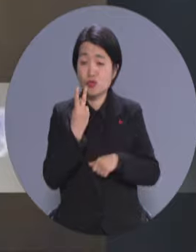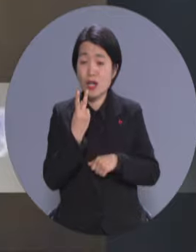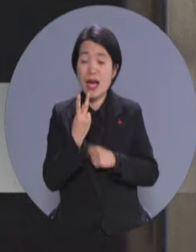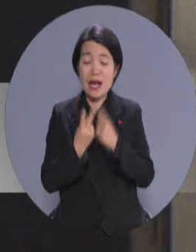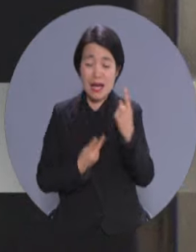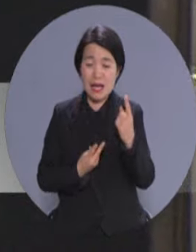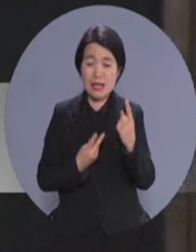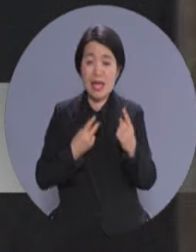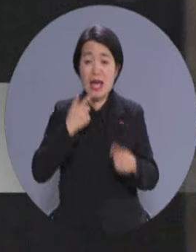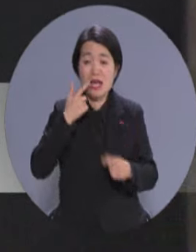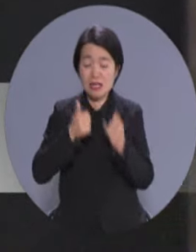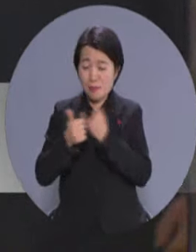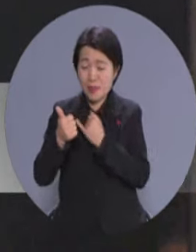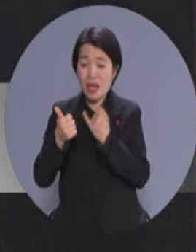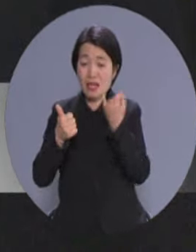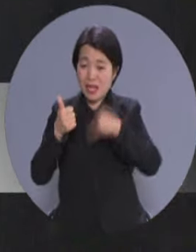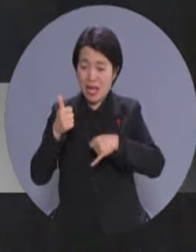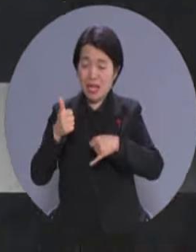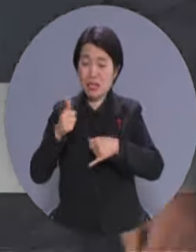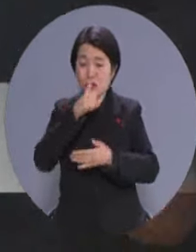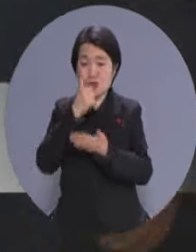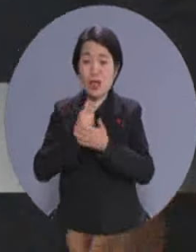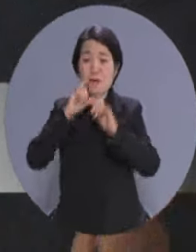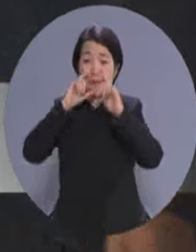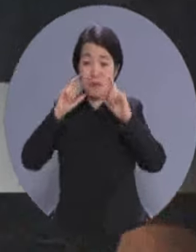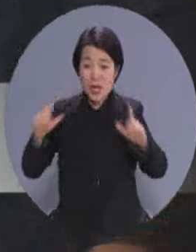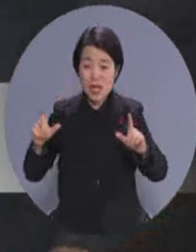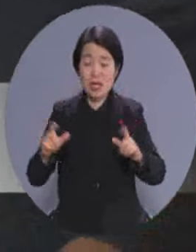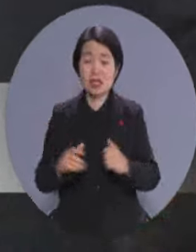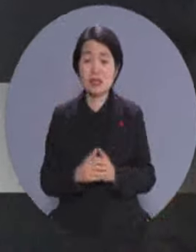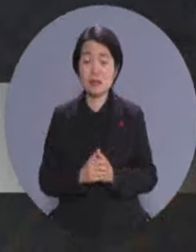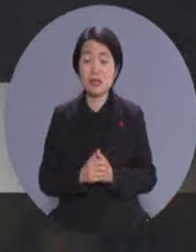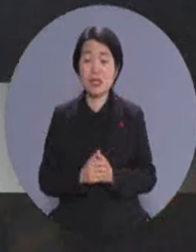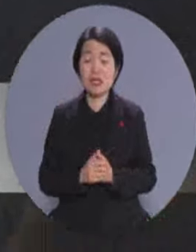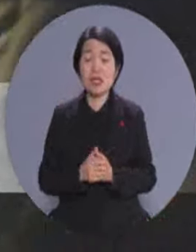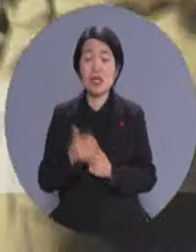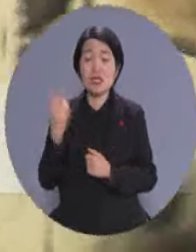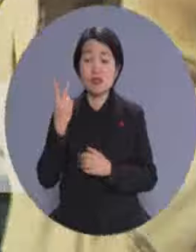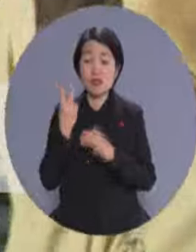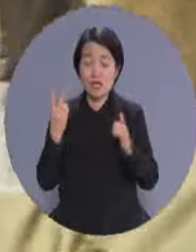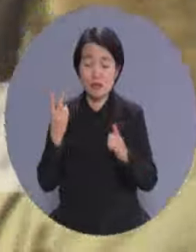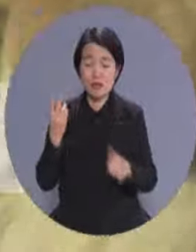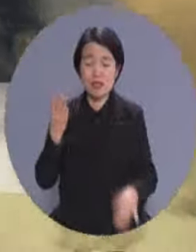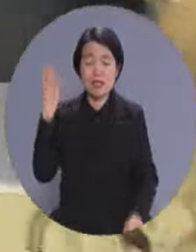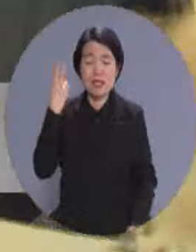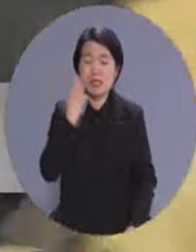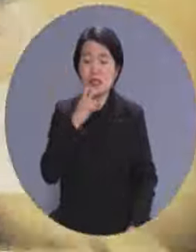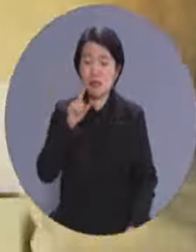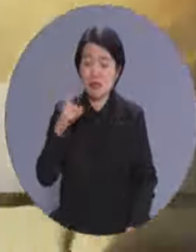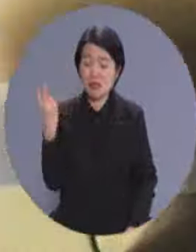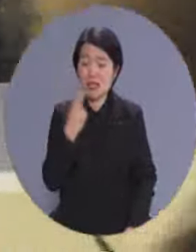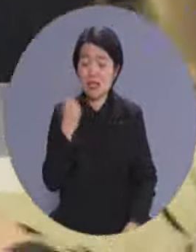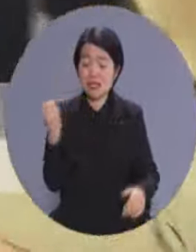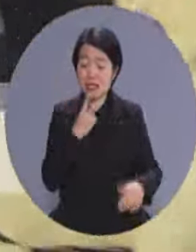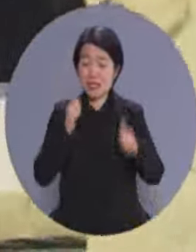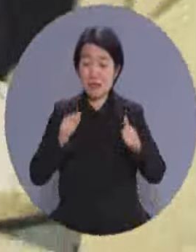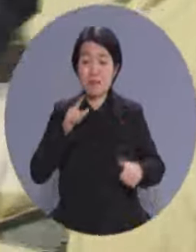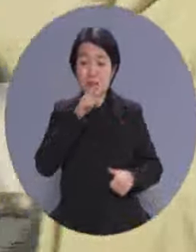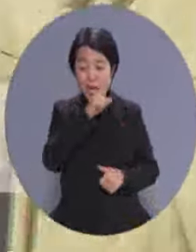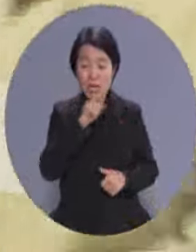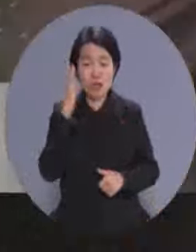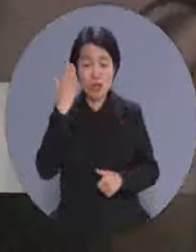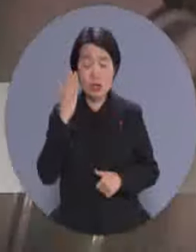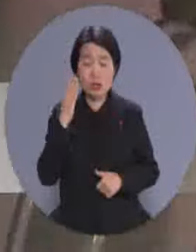딸이 범인으로 기소돼 유죄가 확정됐습니다. 이들 부녀는 지난 2022년 재심을 청구했고